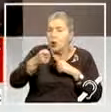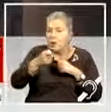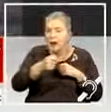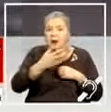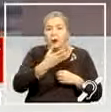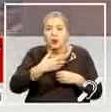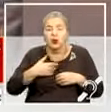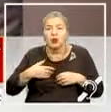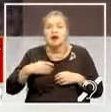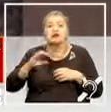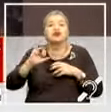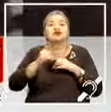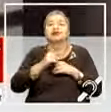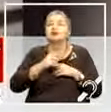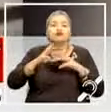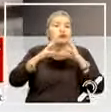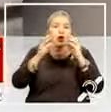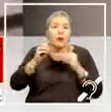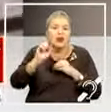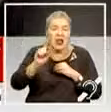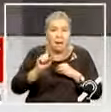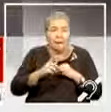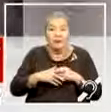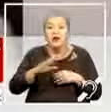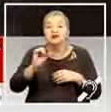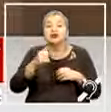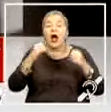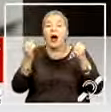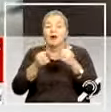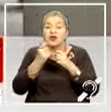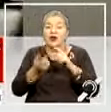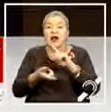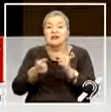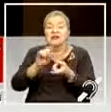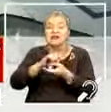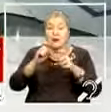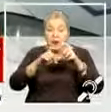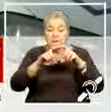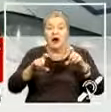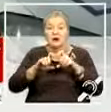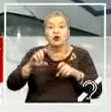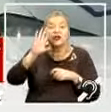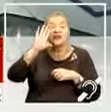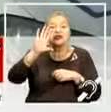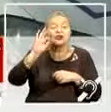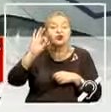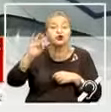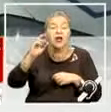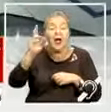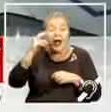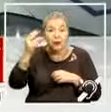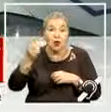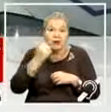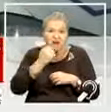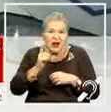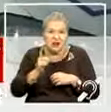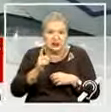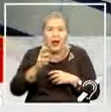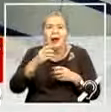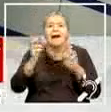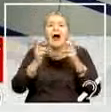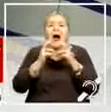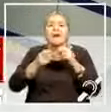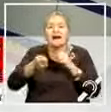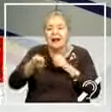București cât și din țară, și ar fi încercat să schimbe bancnote false de 500 de euro la cele automate de